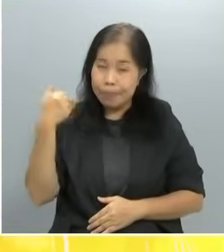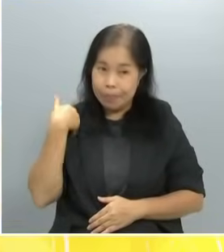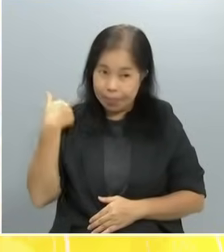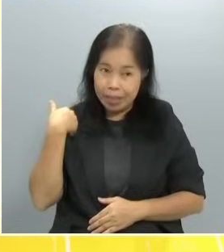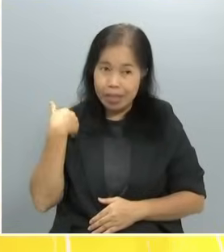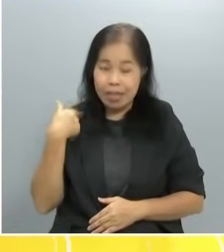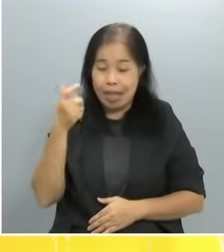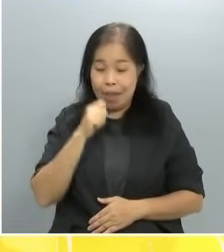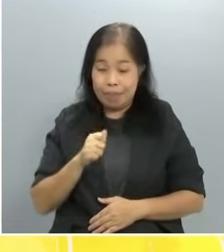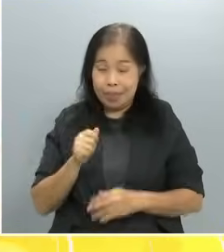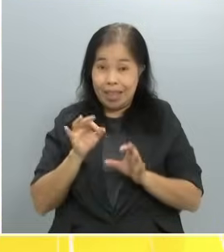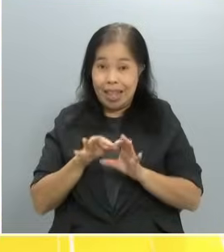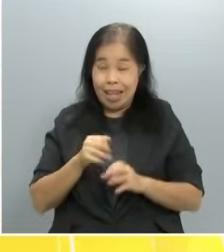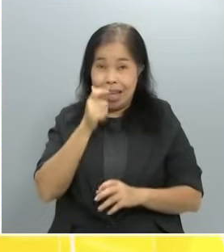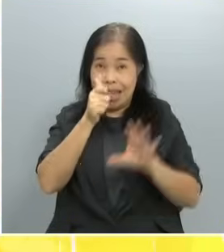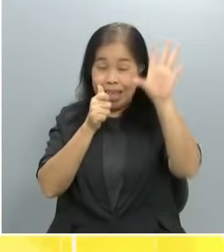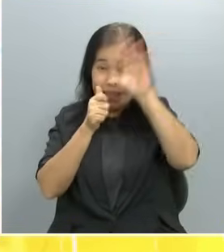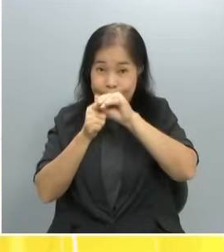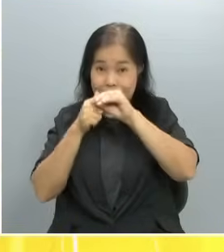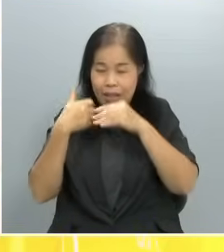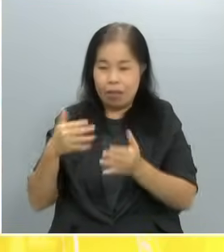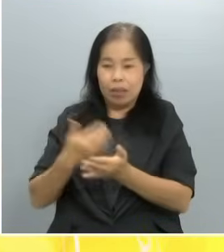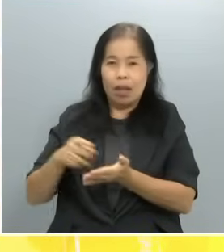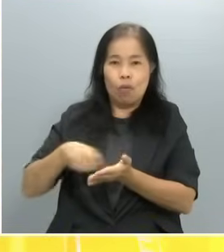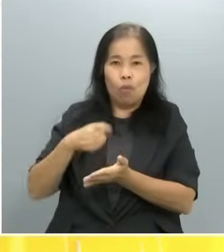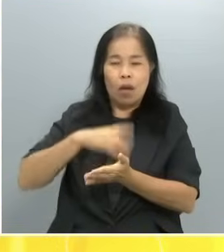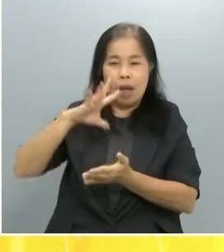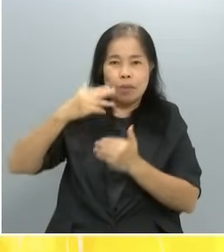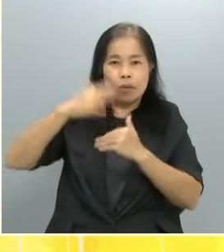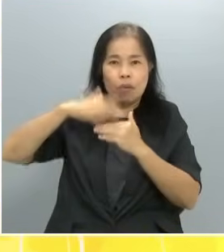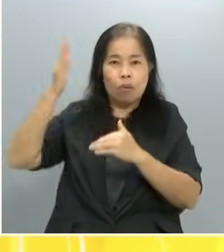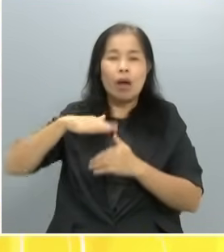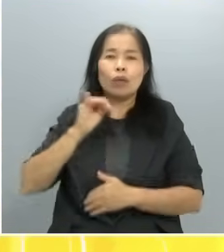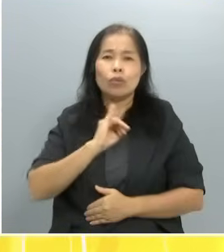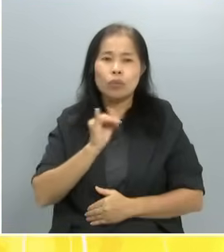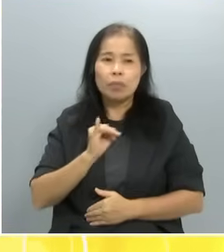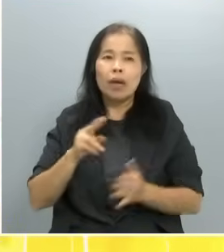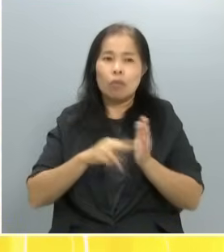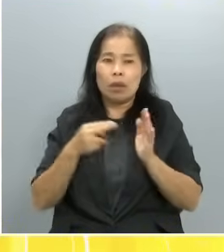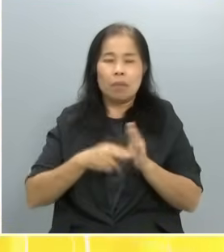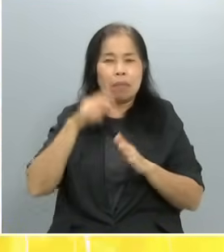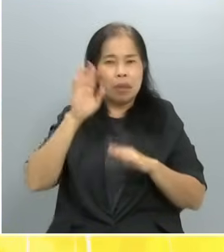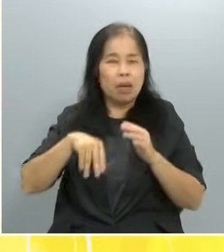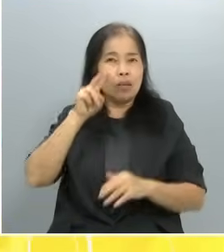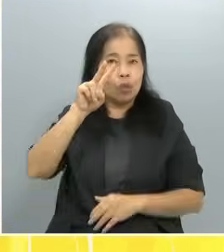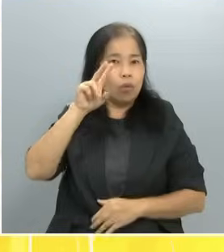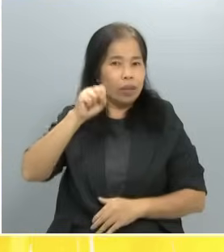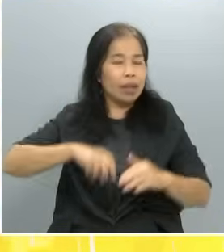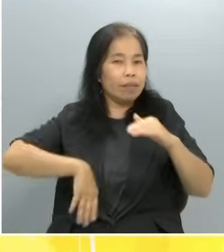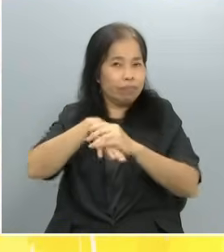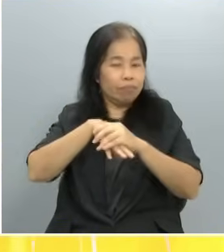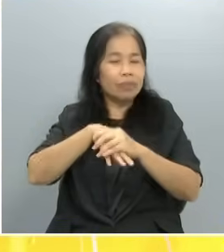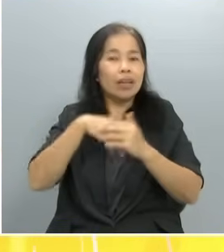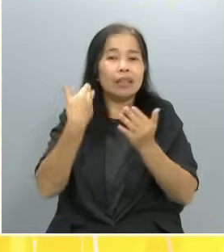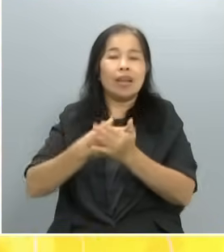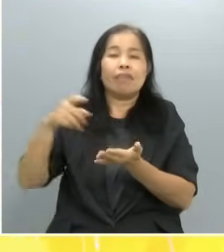สแกนแปลว่าจะมีการถอนเงินมากกว่า50,000บาทต่อครั้งมากกว่า 200,000บาทต่อวันหรือเพิ่มวงเงิน